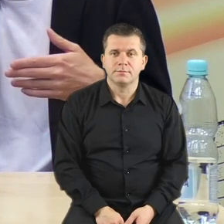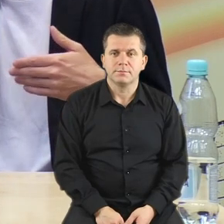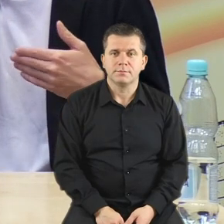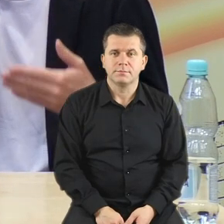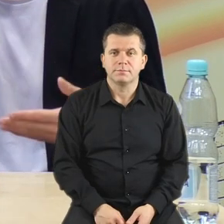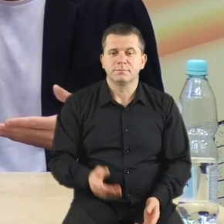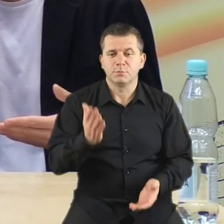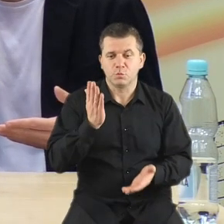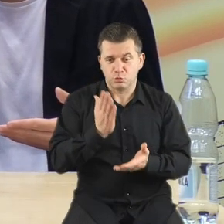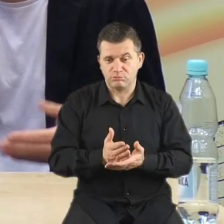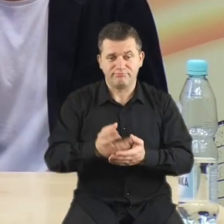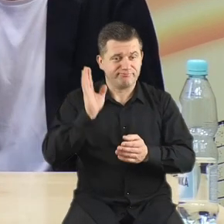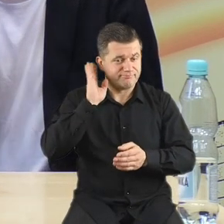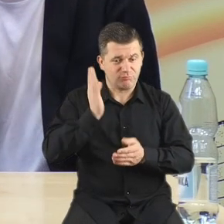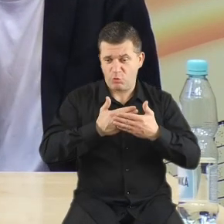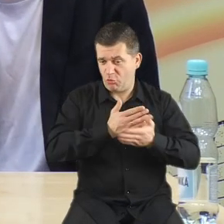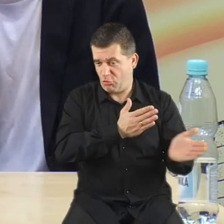powiedziałbym, przychodzi na świat,